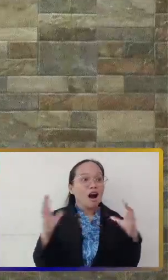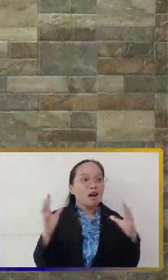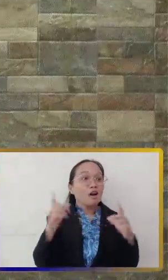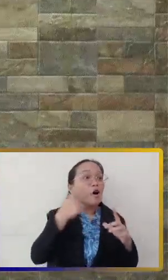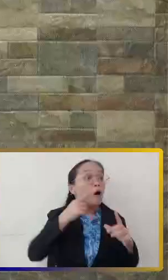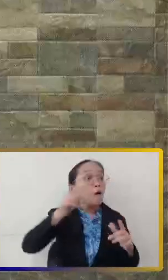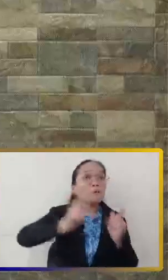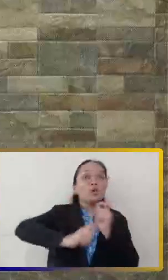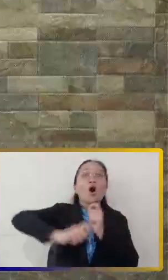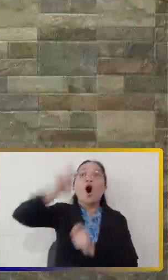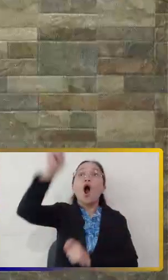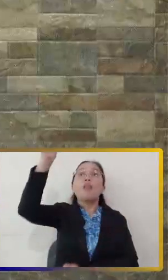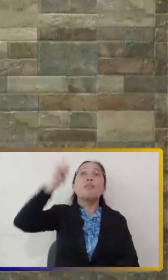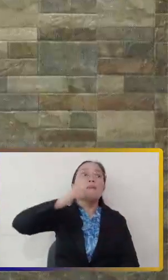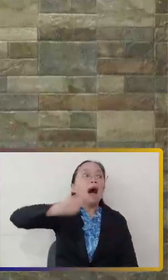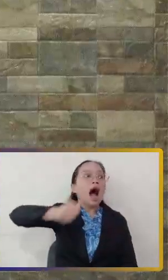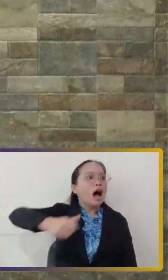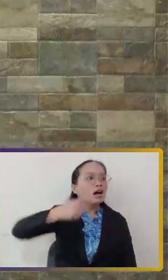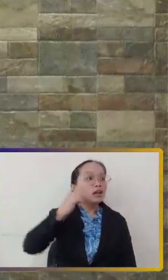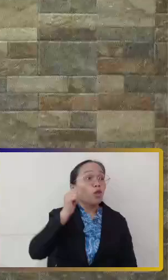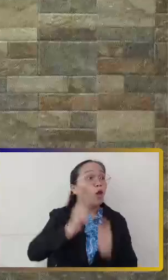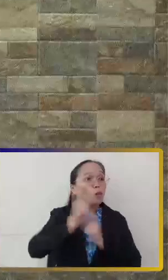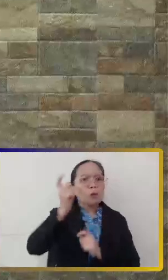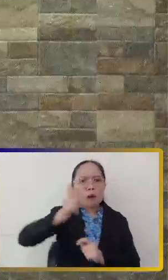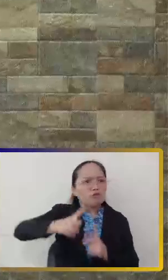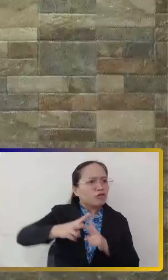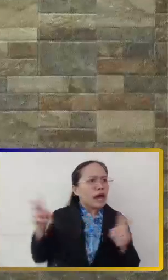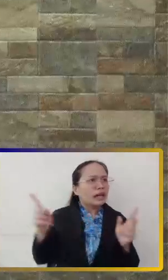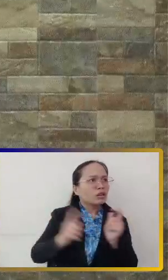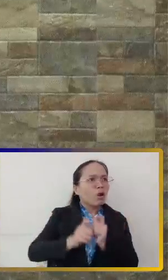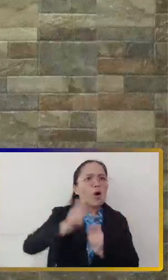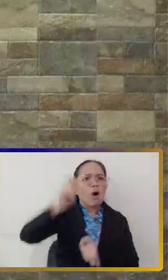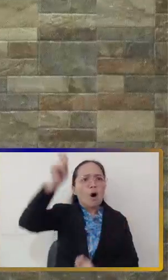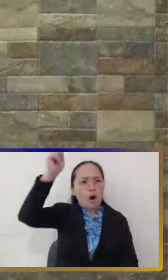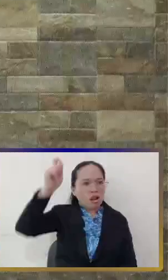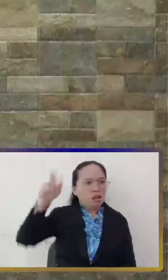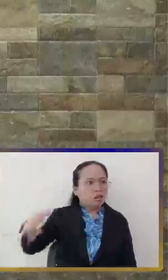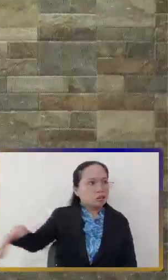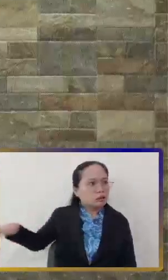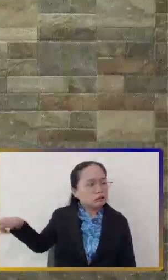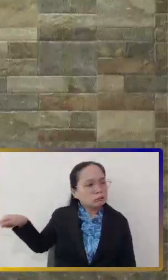na babae na mas matangkad po sa akin. Okay, marami naman hong matangkad sa akin.